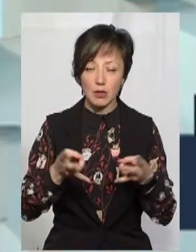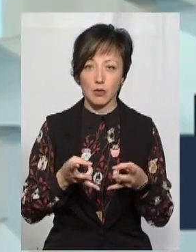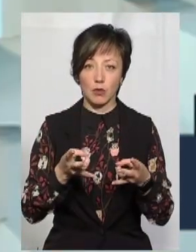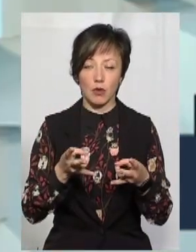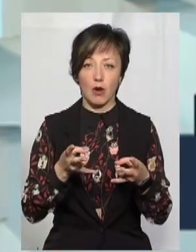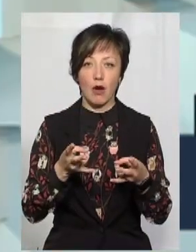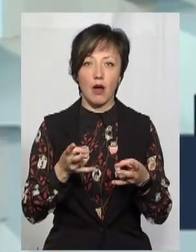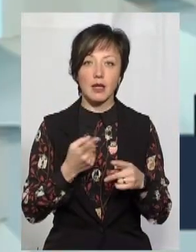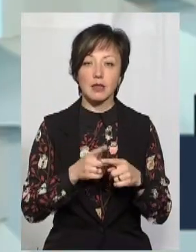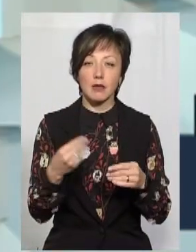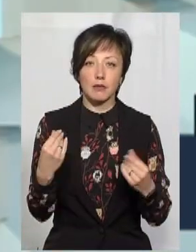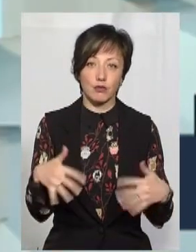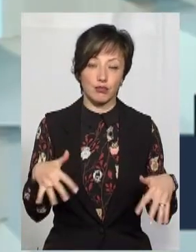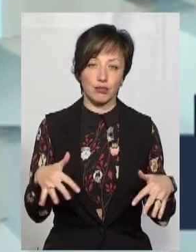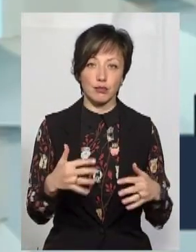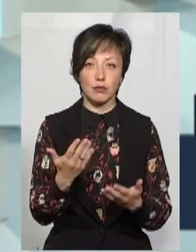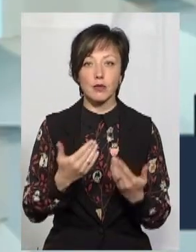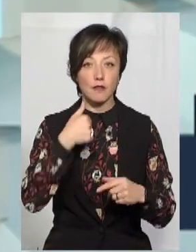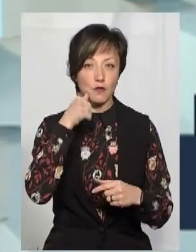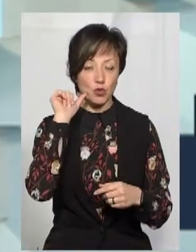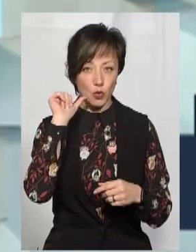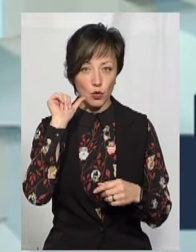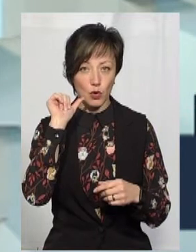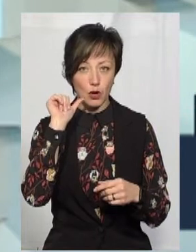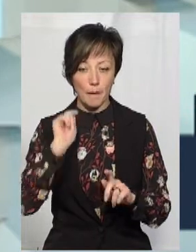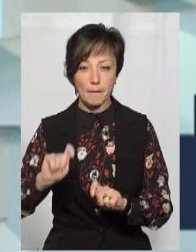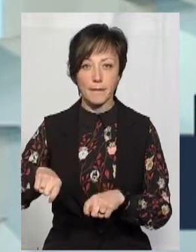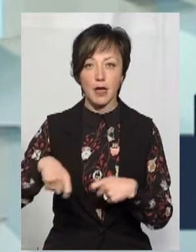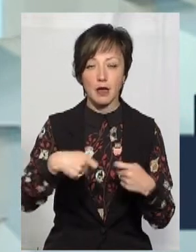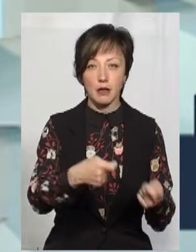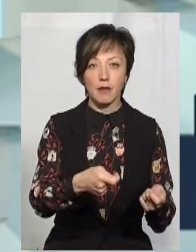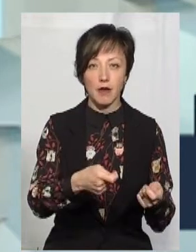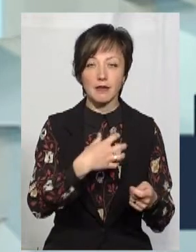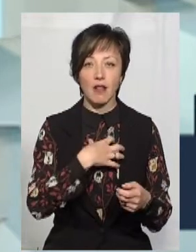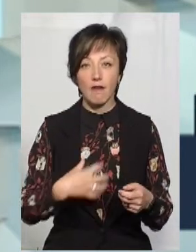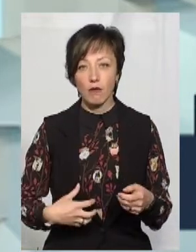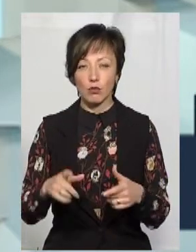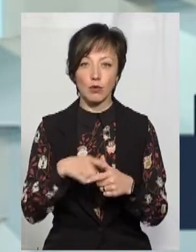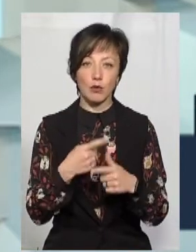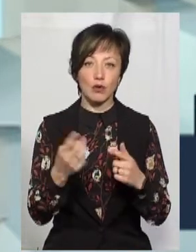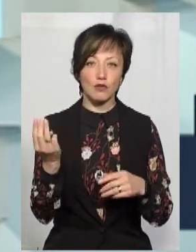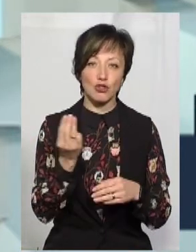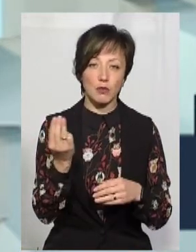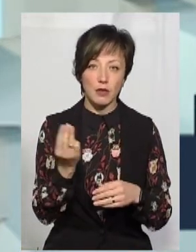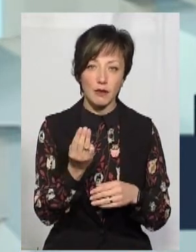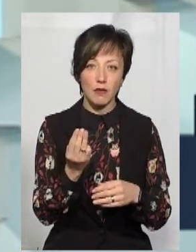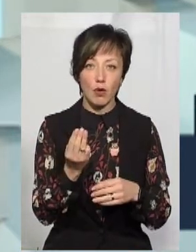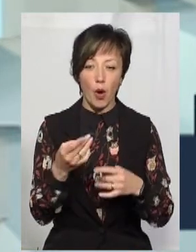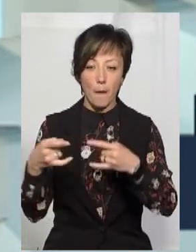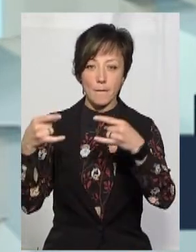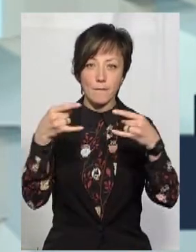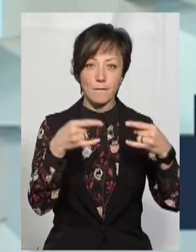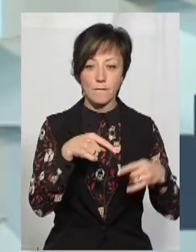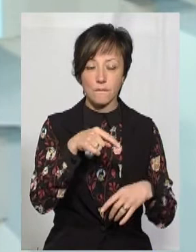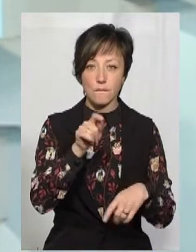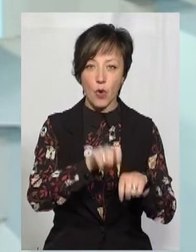що це все дуже коштовні речі. Наприклад, якщо вчора передавали в той самий Славуту або в Шепетівку монітори пацієнта,